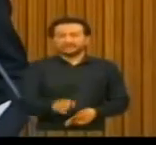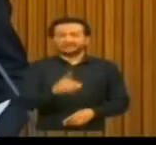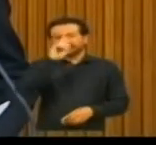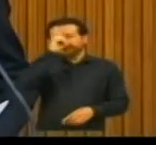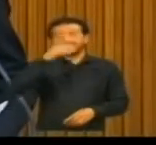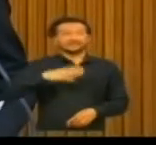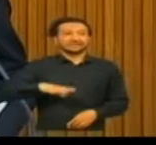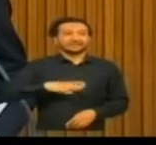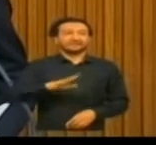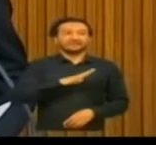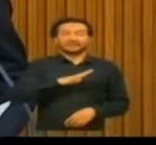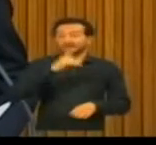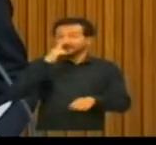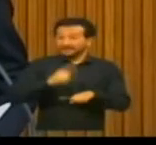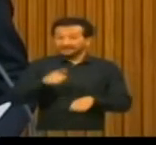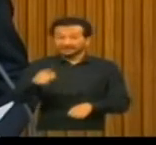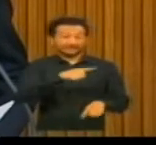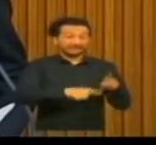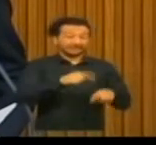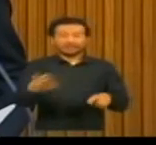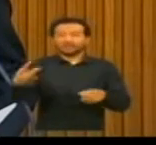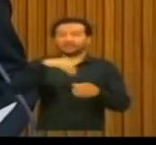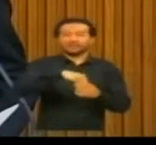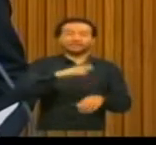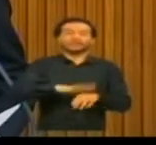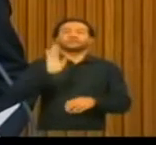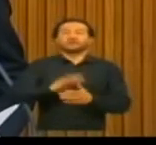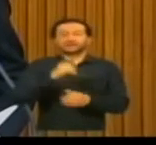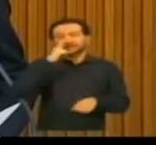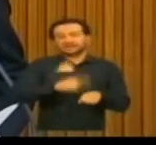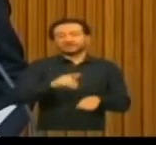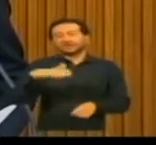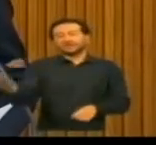isteğim var, inançlar siyasete malzeme edilmesin. İnanç ayrıdır.